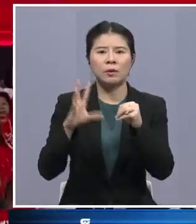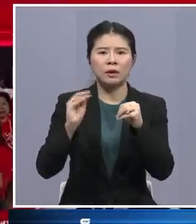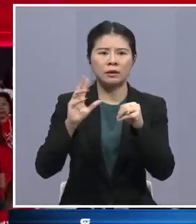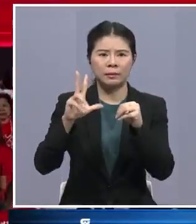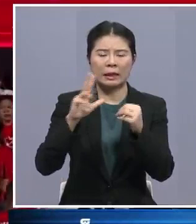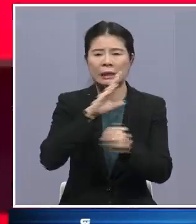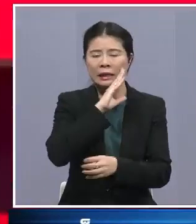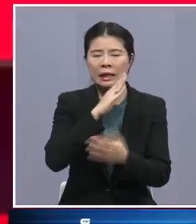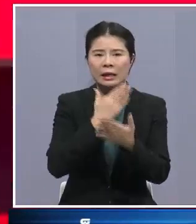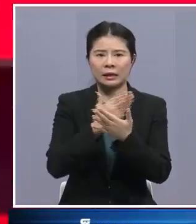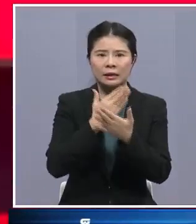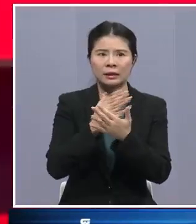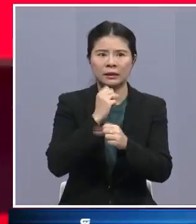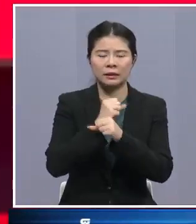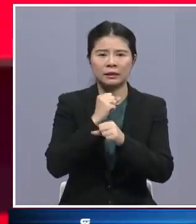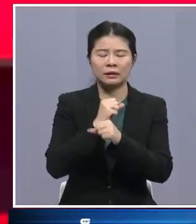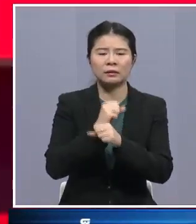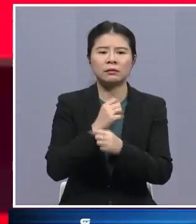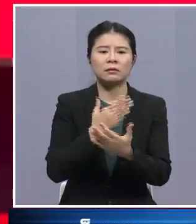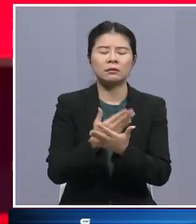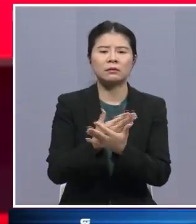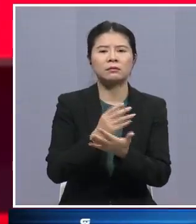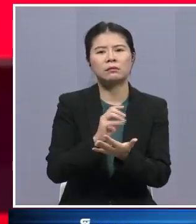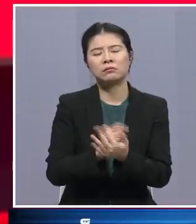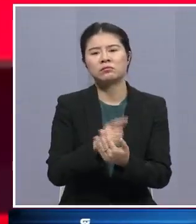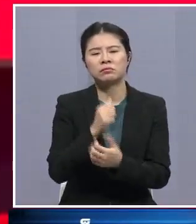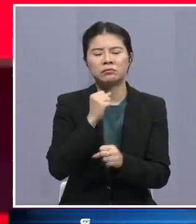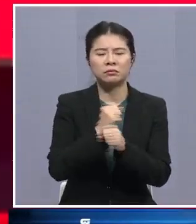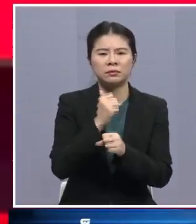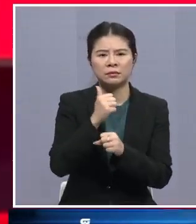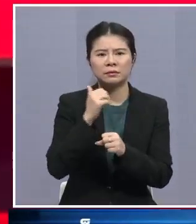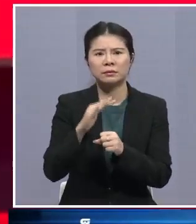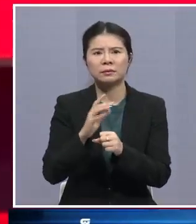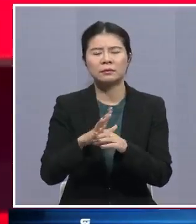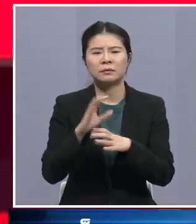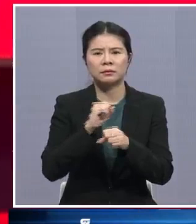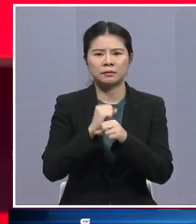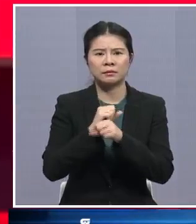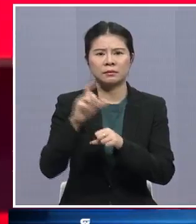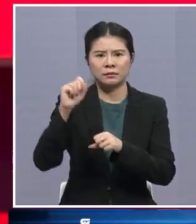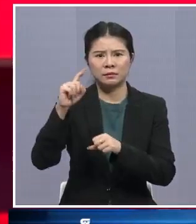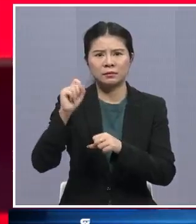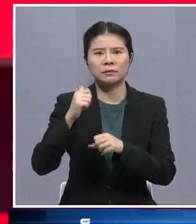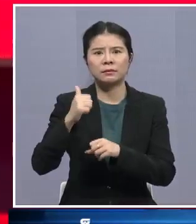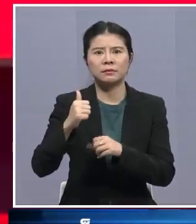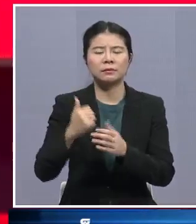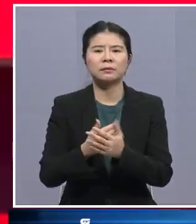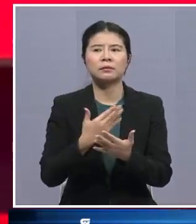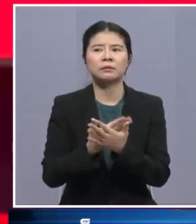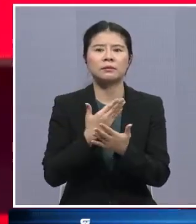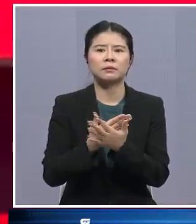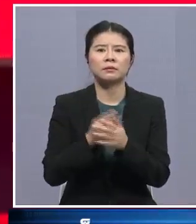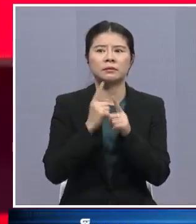ใช้เงินที่ไม่ได้เป็นไปตามงบประมาณปกติจะทำได้ก็ต่อเมื่อมีความจำเป็นเร่งด่วนเท่านั้นทีนี้การแจกเงินตามนโยบาย